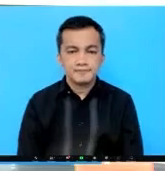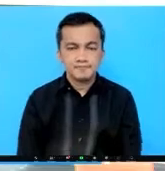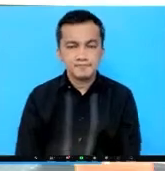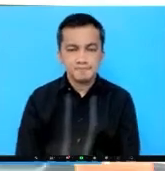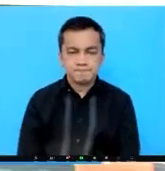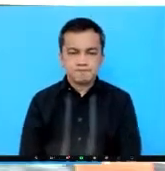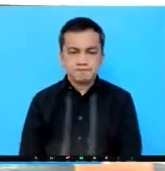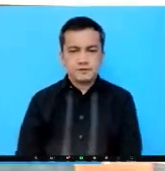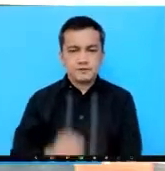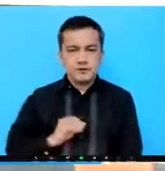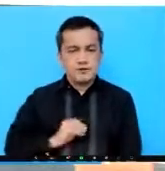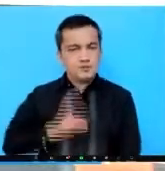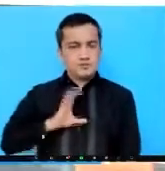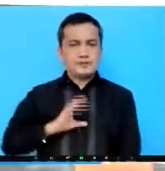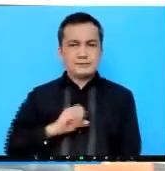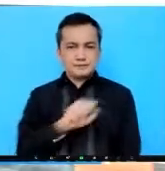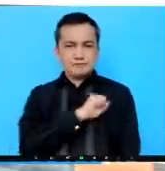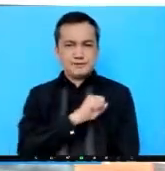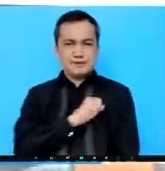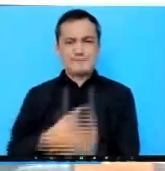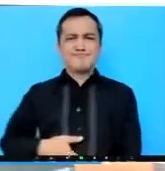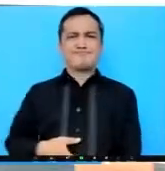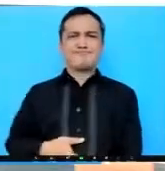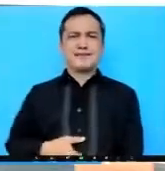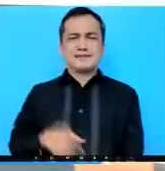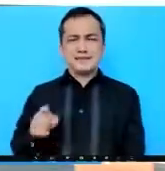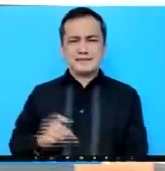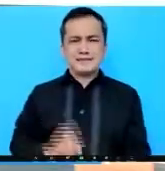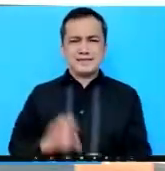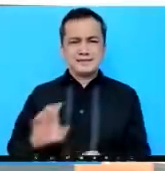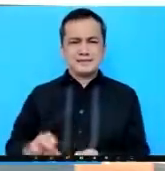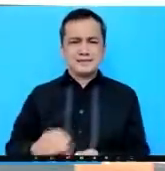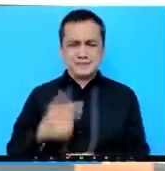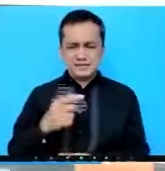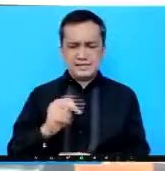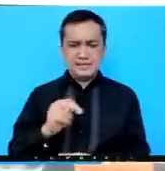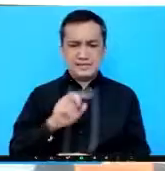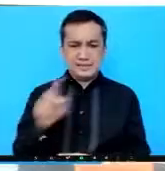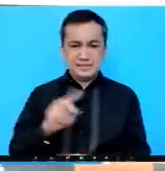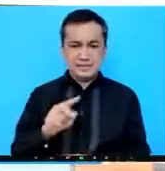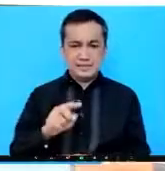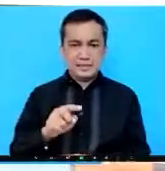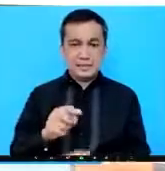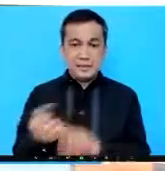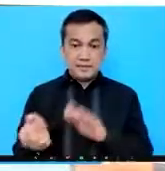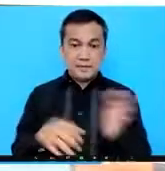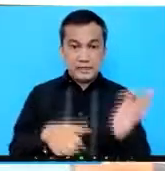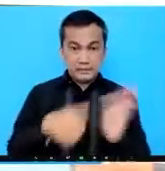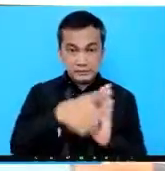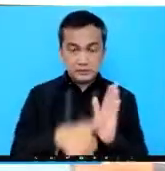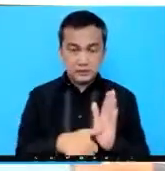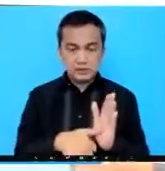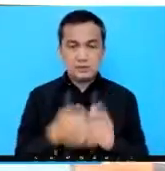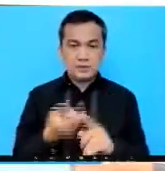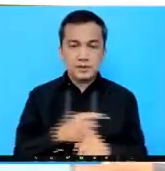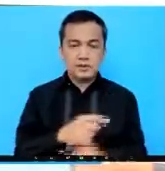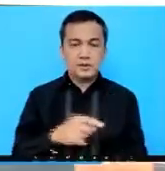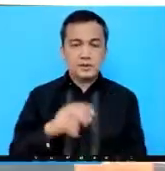Lakas ng loob at tibay ng sikmura ang puhunan ng isang Gen Z embalsamador na nakilala namin mula sa Nueva